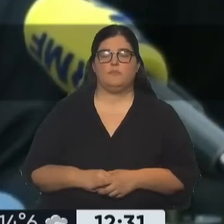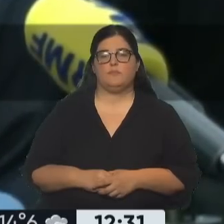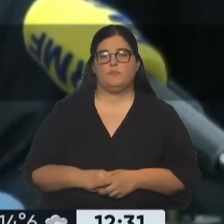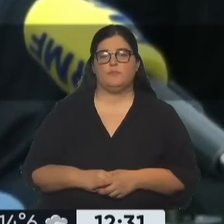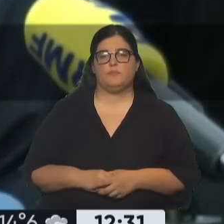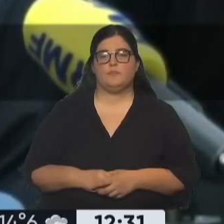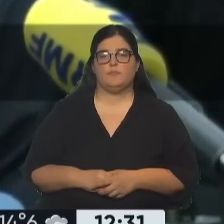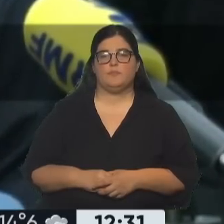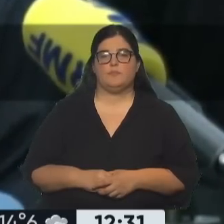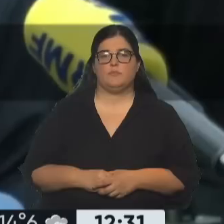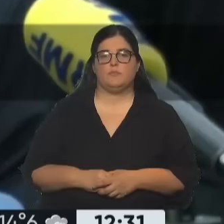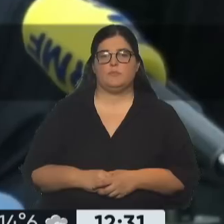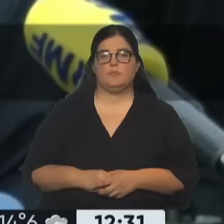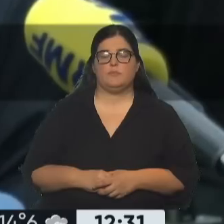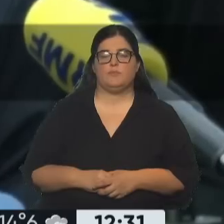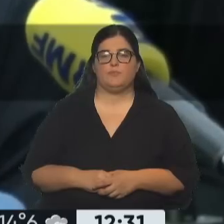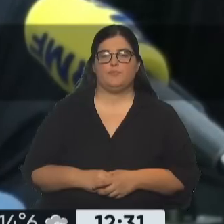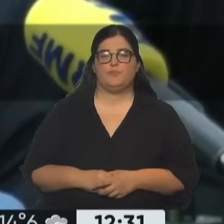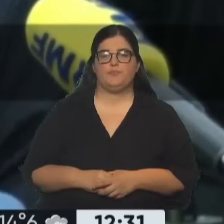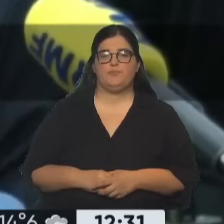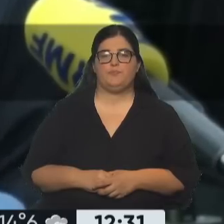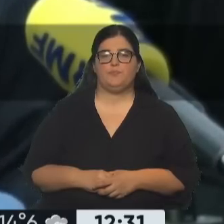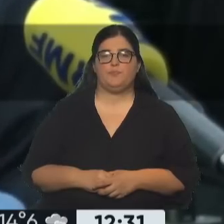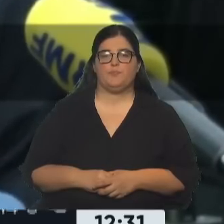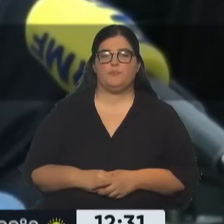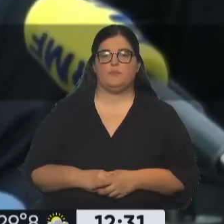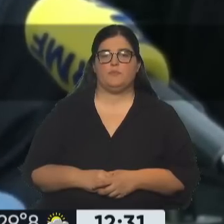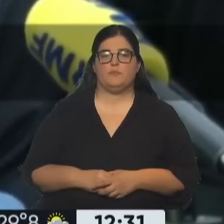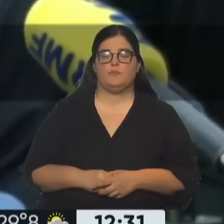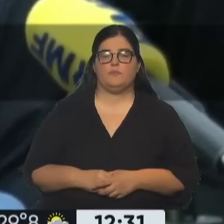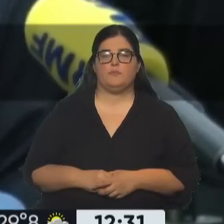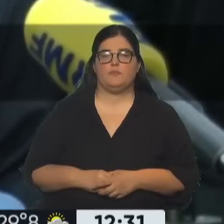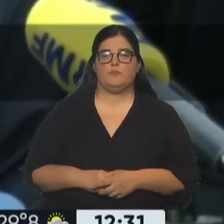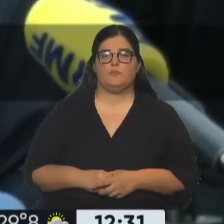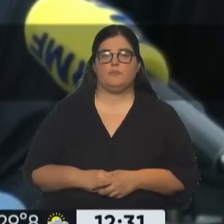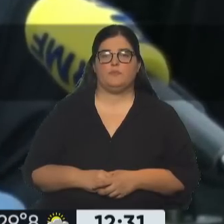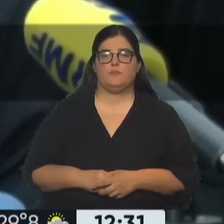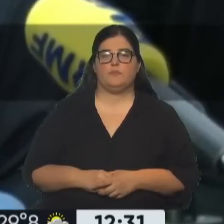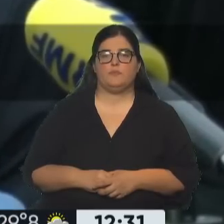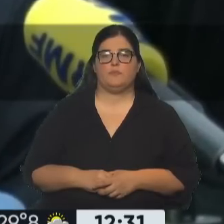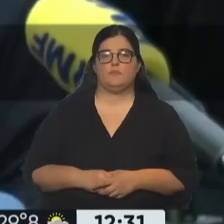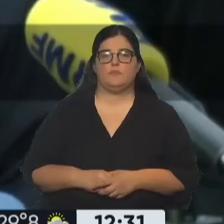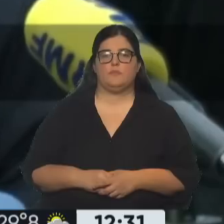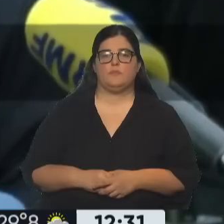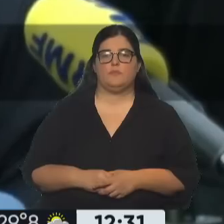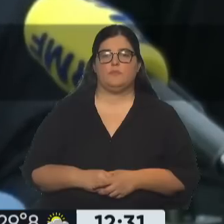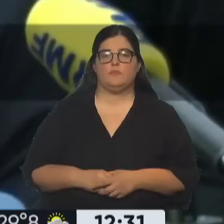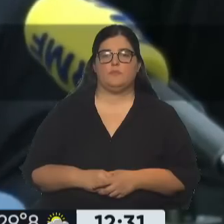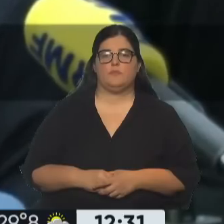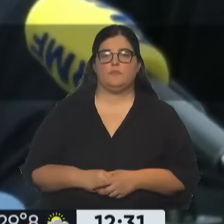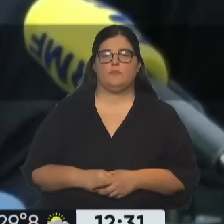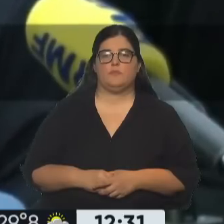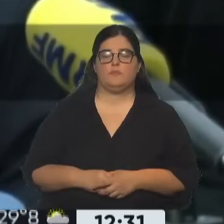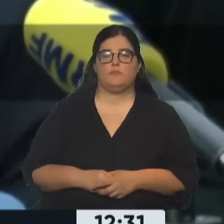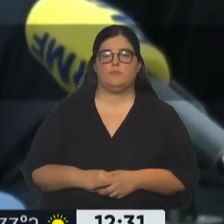przekazali mi nasi śledczy, co przekazali mi przedstawiciele polskich służb, materiałów, również dokumentów, które mi zostały przedstawione i